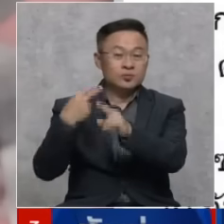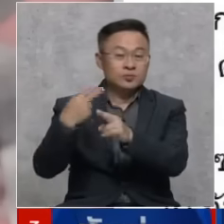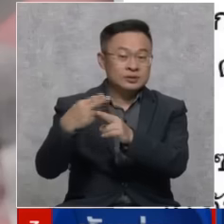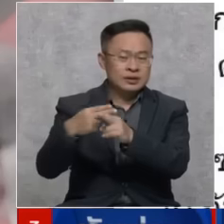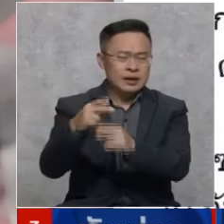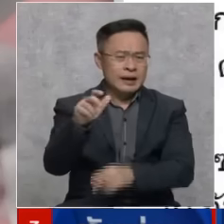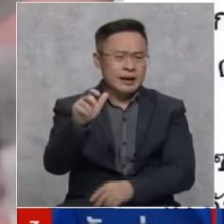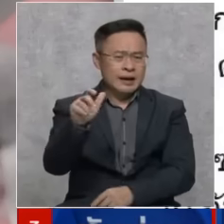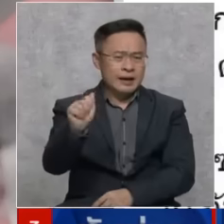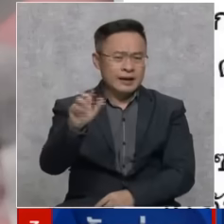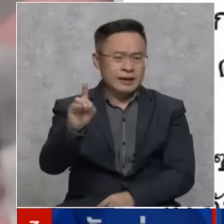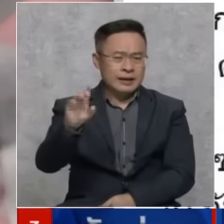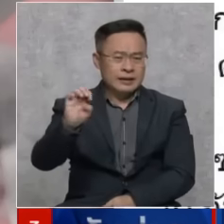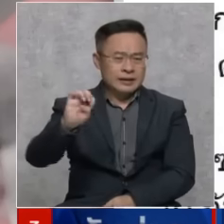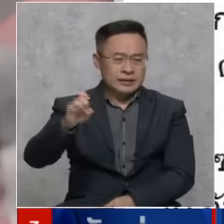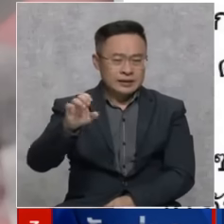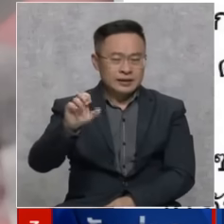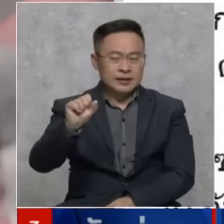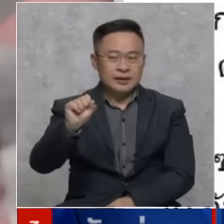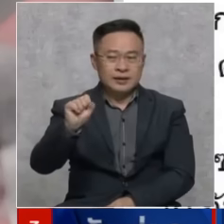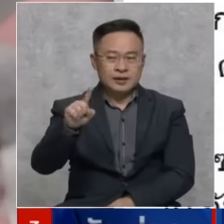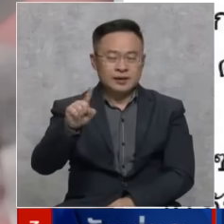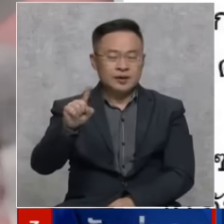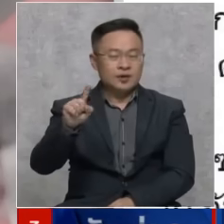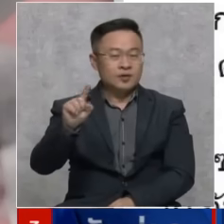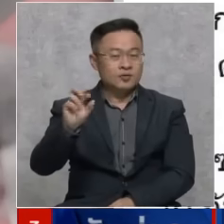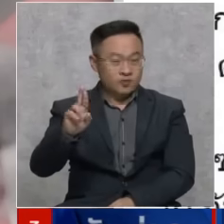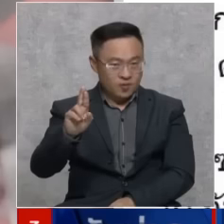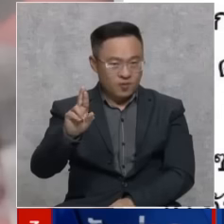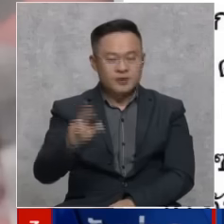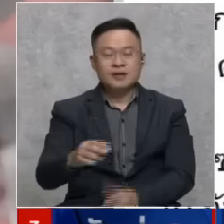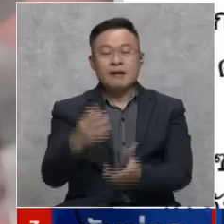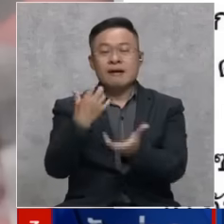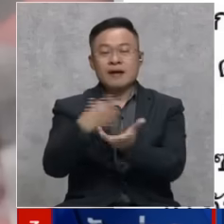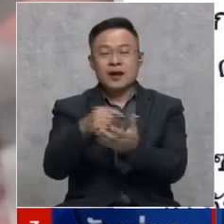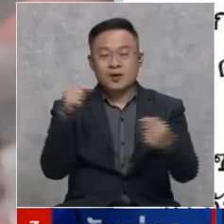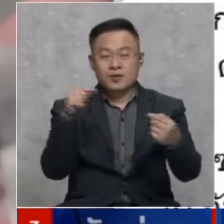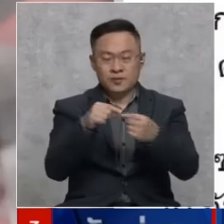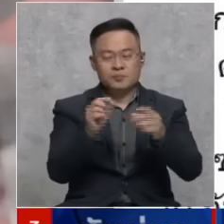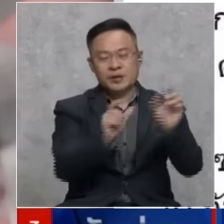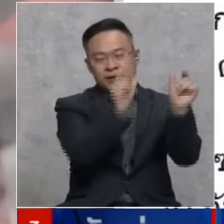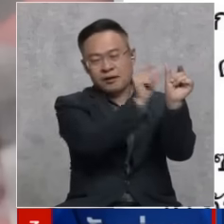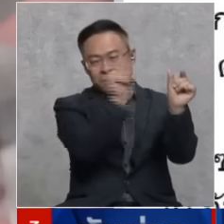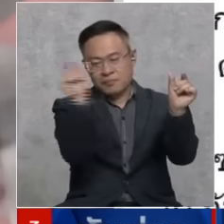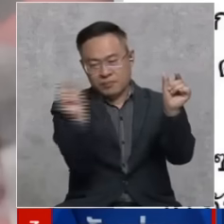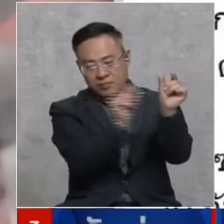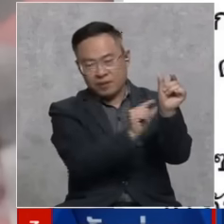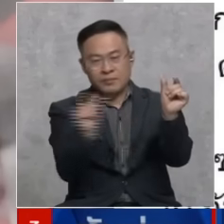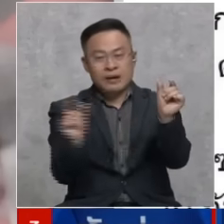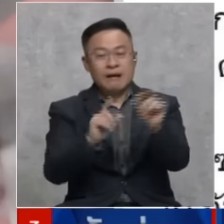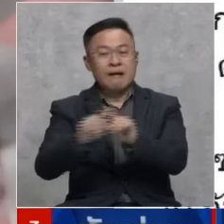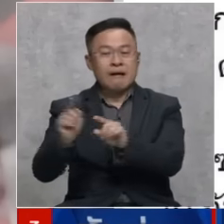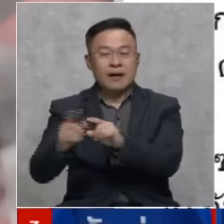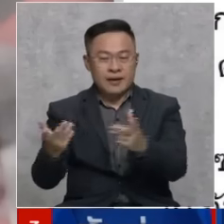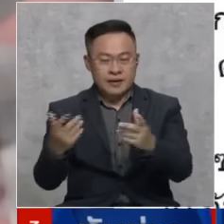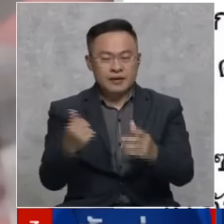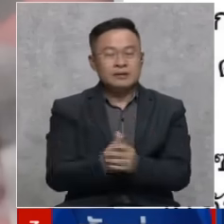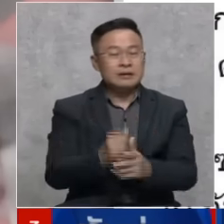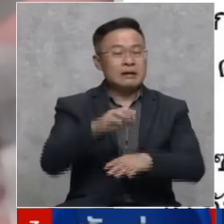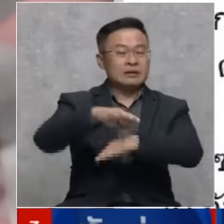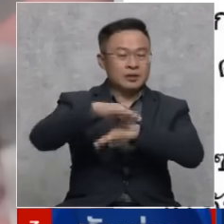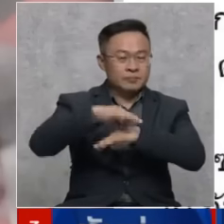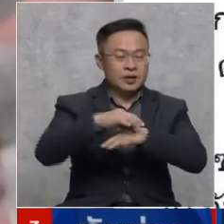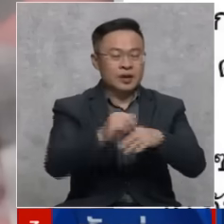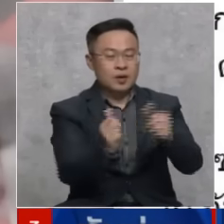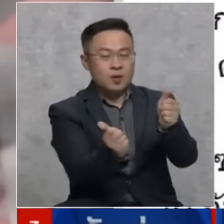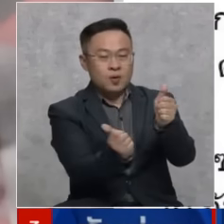ต์เป็นกลอนค่ะจั่วหัวบอกว่าเล่นซ่อนหาเนื้อหา เป็นประเด็นร้อนที่เกิดขึ้นแล้วค่ะเรื่องของรองประธานสภา